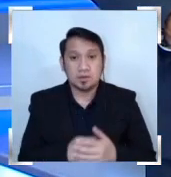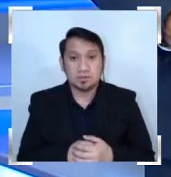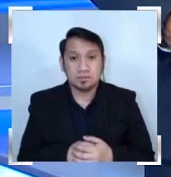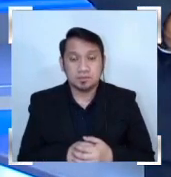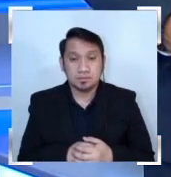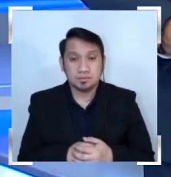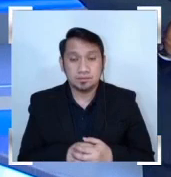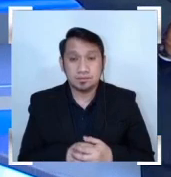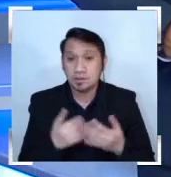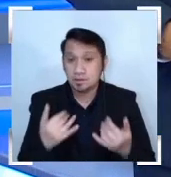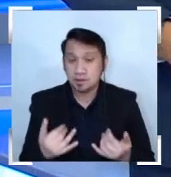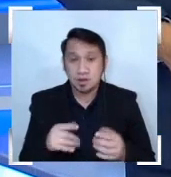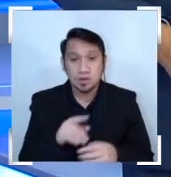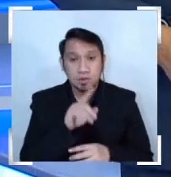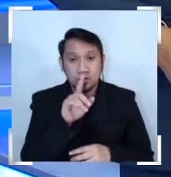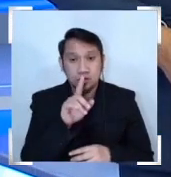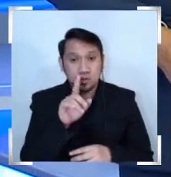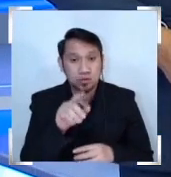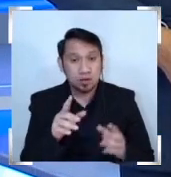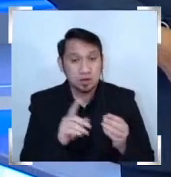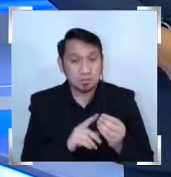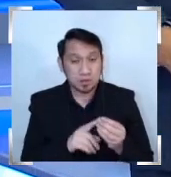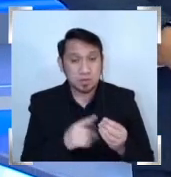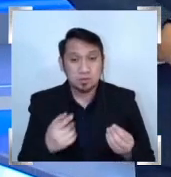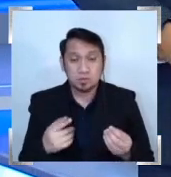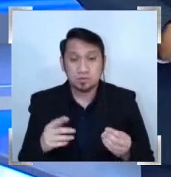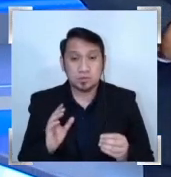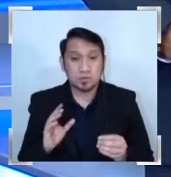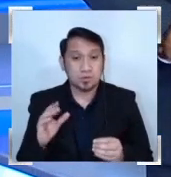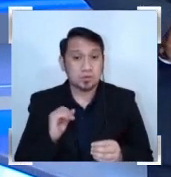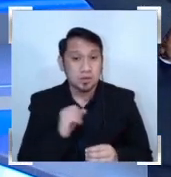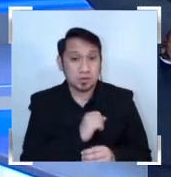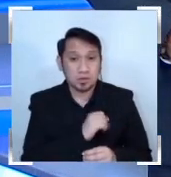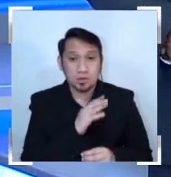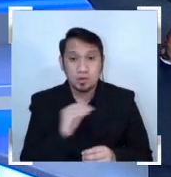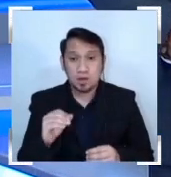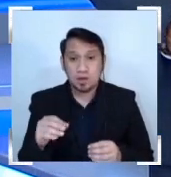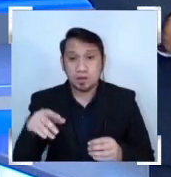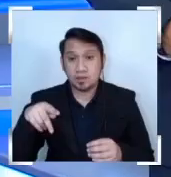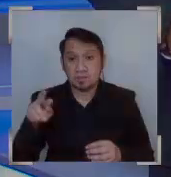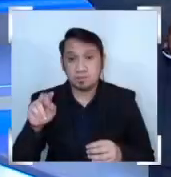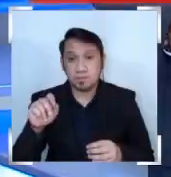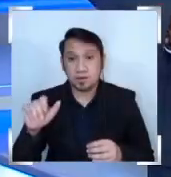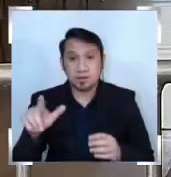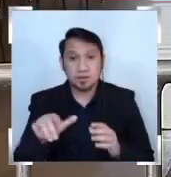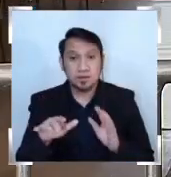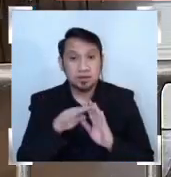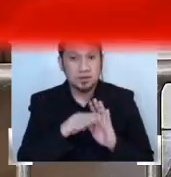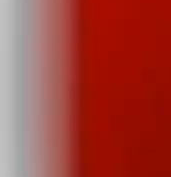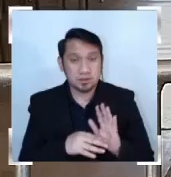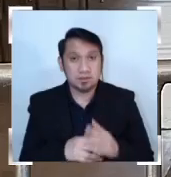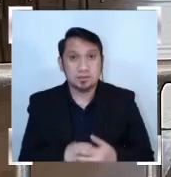Samantala, kamustahin naman natin ang canvassing ng COMELEC sa senatorial at party list elections. Mula sa PICC, saksi live si Mab